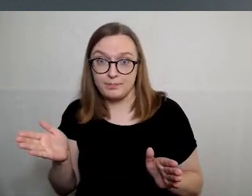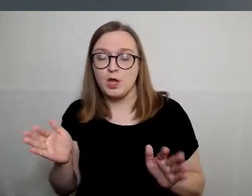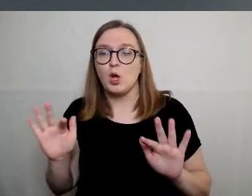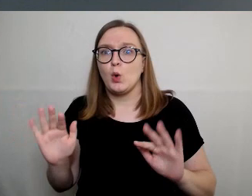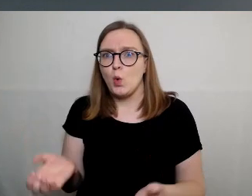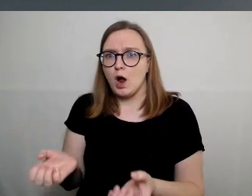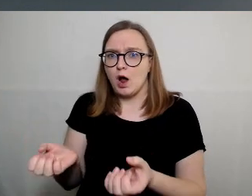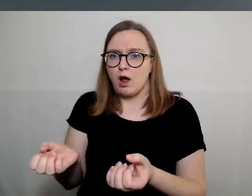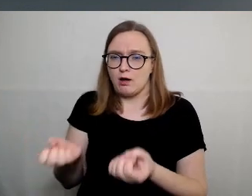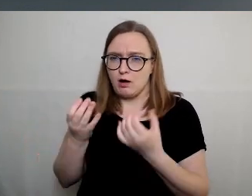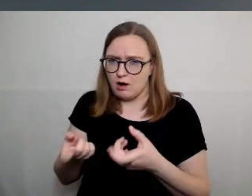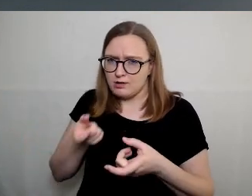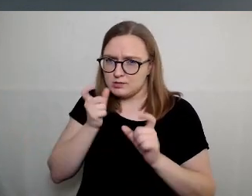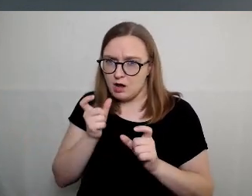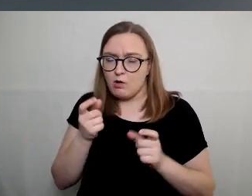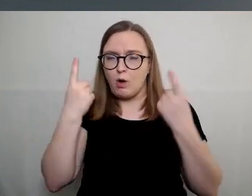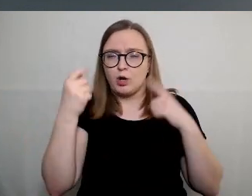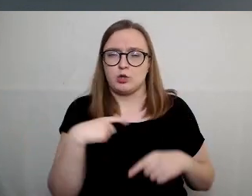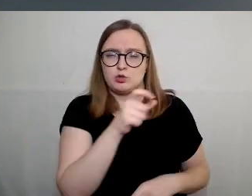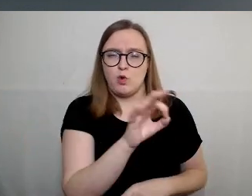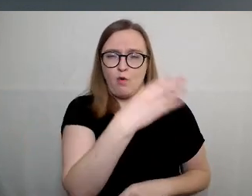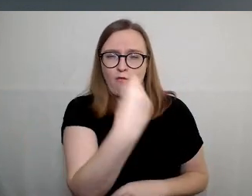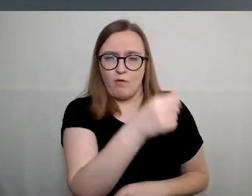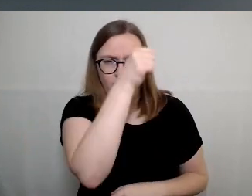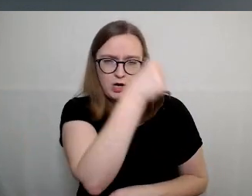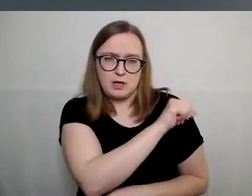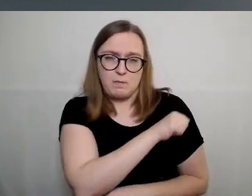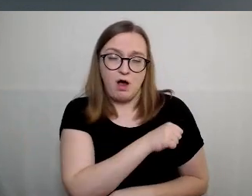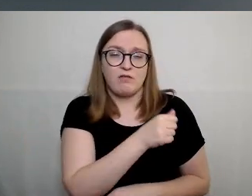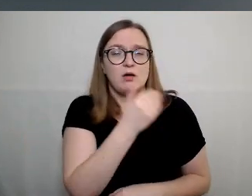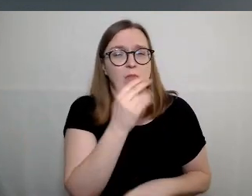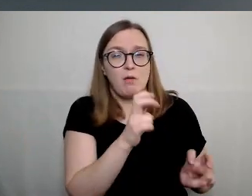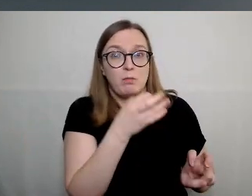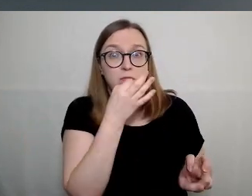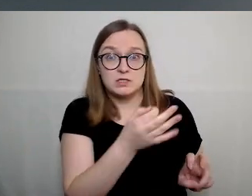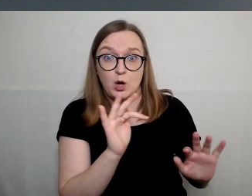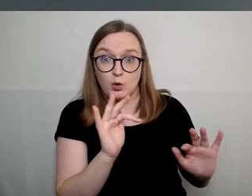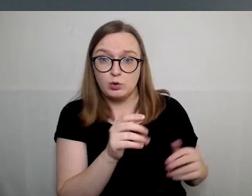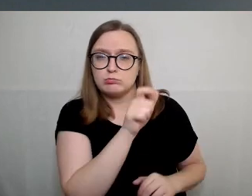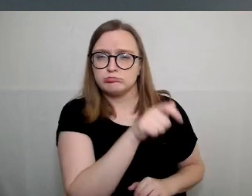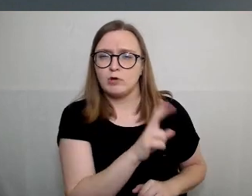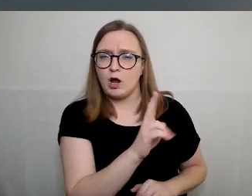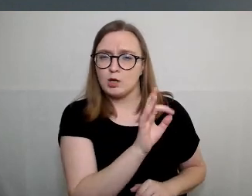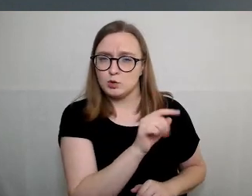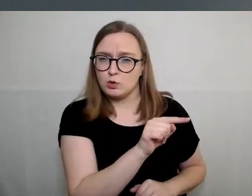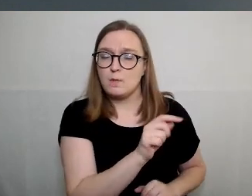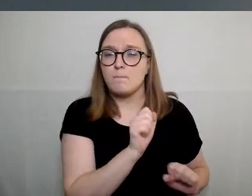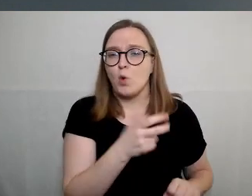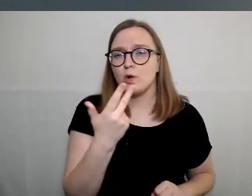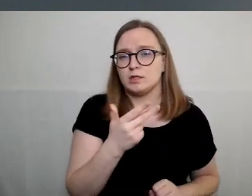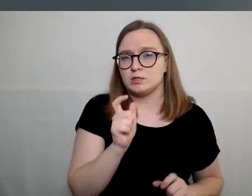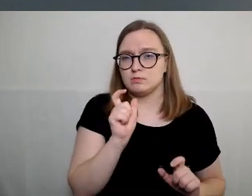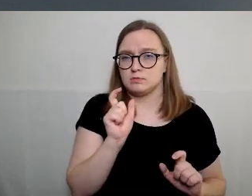atstovaujamos politinės krypties pavadinimui, paminėtas kandidatas turi 30 sekundžių replikai. Į